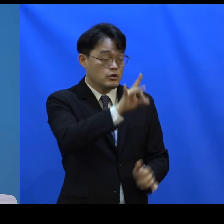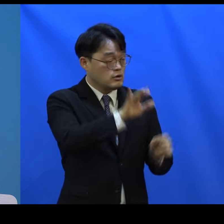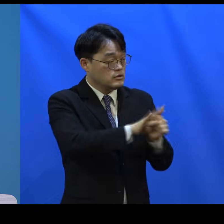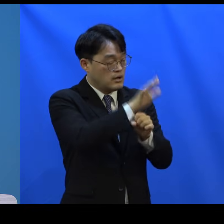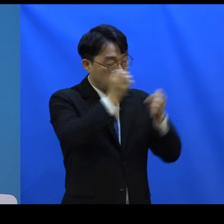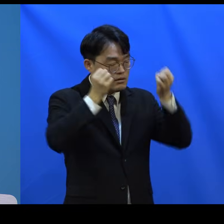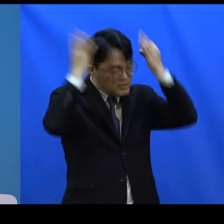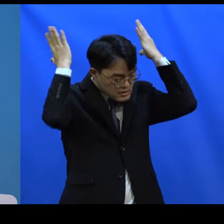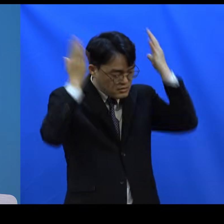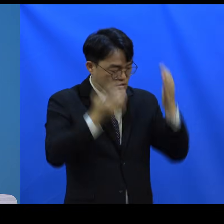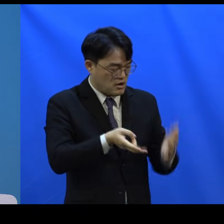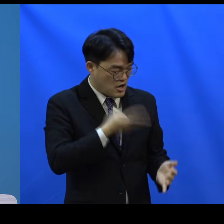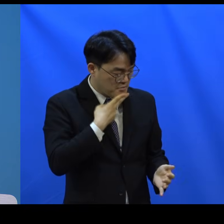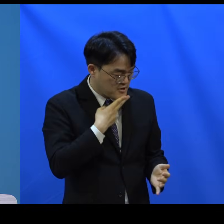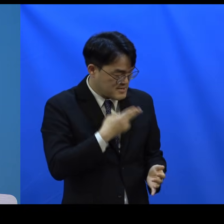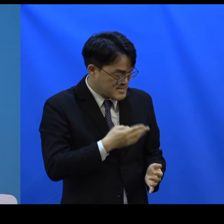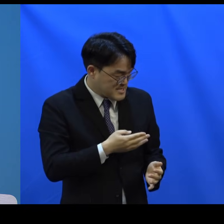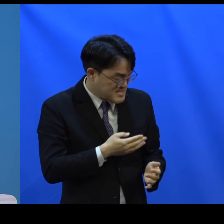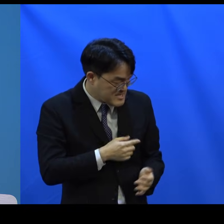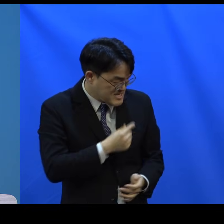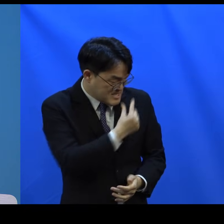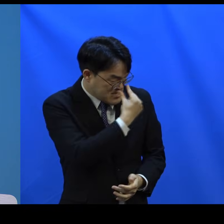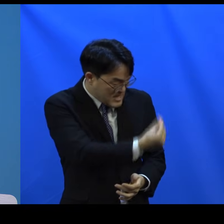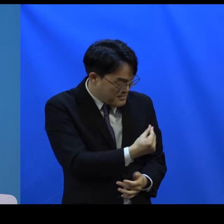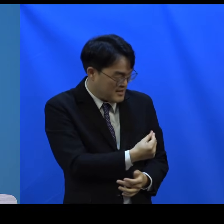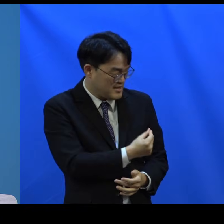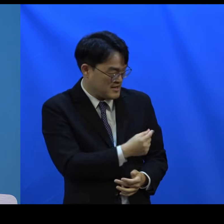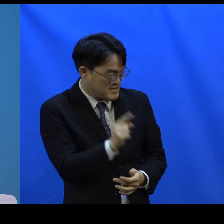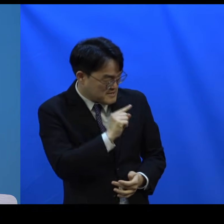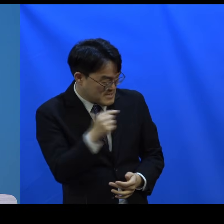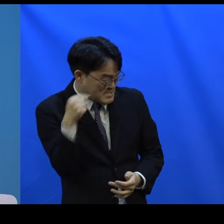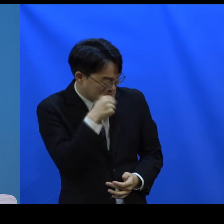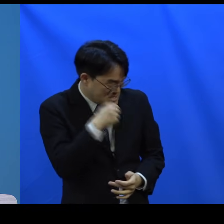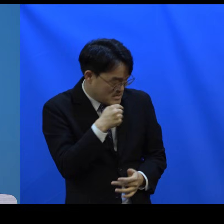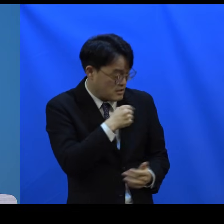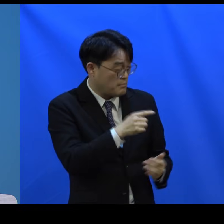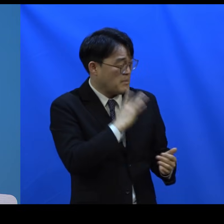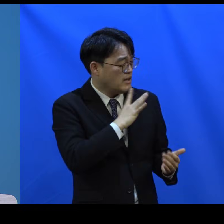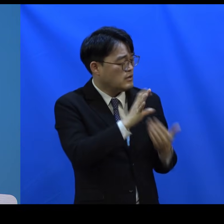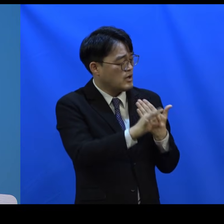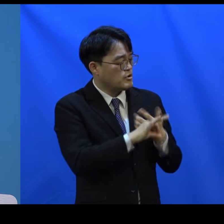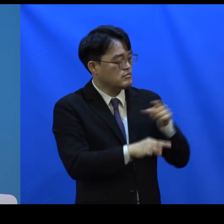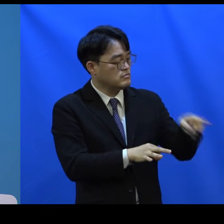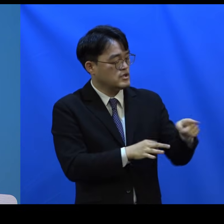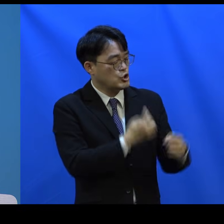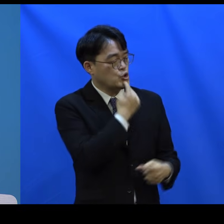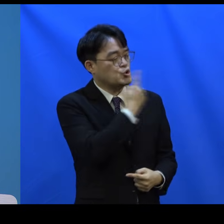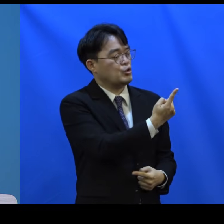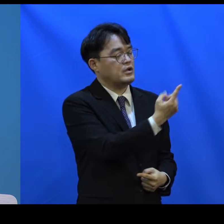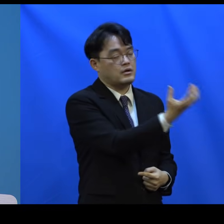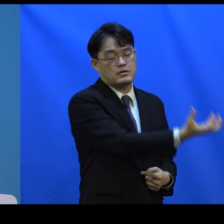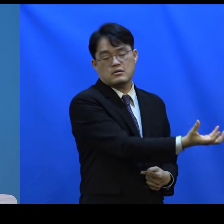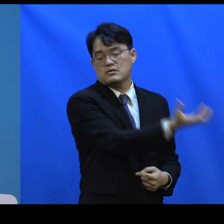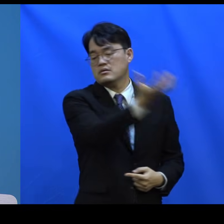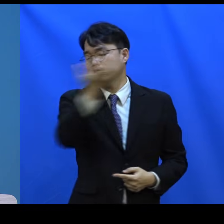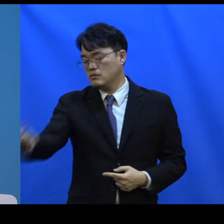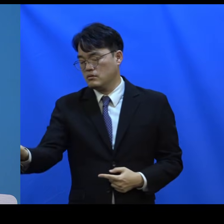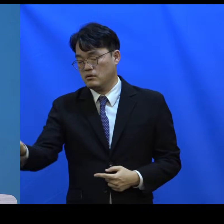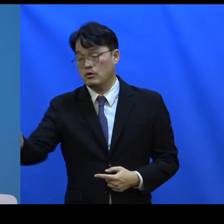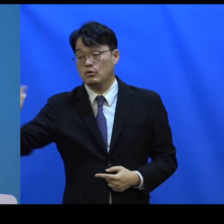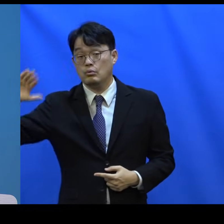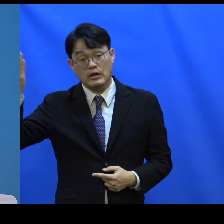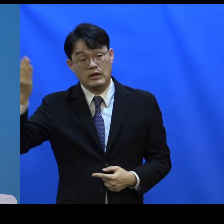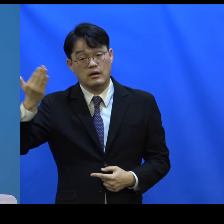이 정도로 강력하게 말씀을 한 거죠. 자, 그러면 누가 하나님을 사랑할 수 있습니까? 하나님을 사랑하고